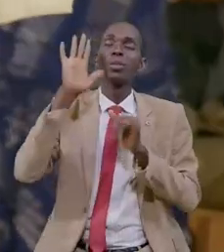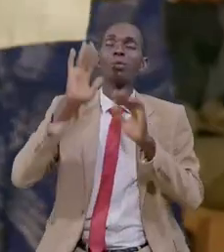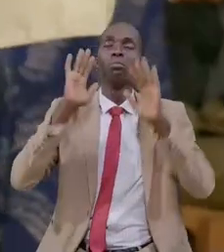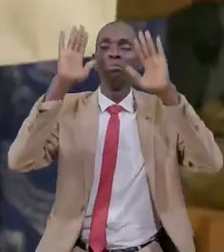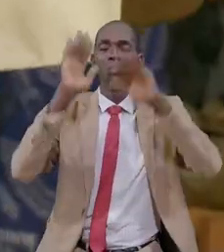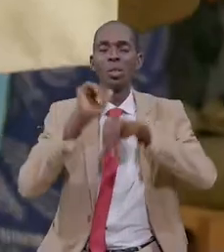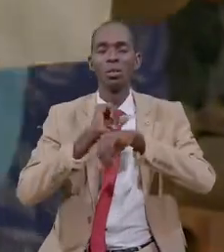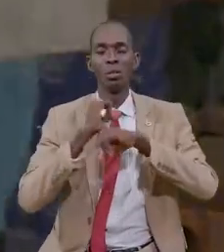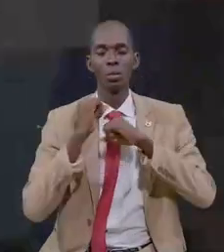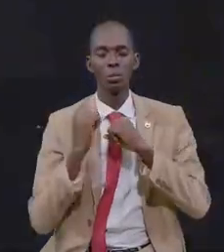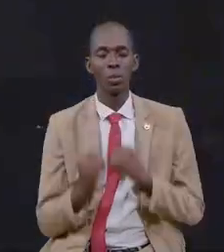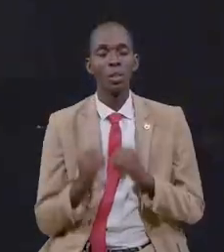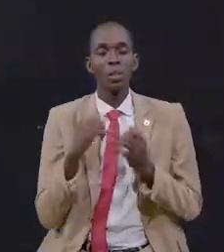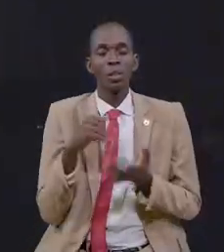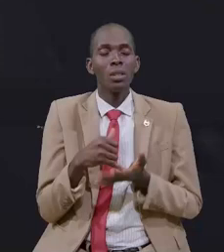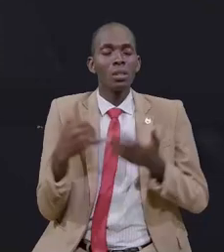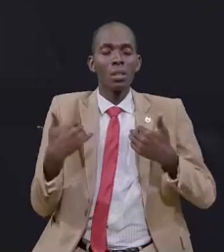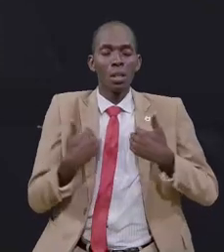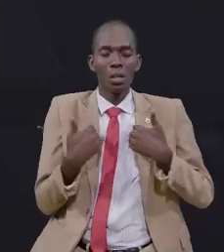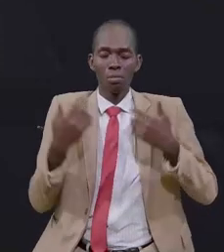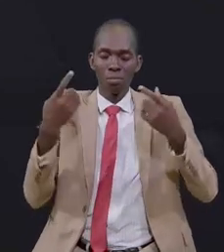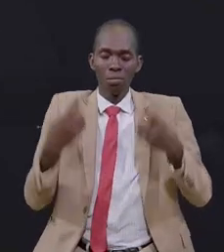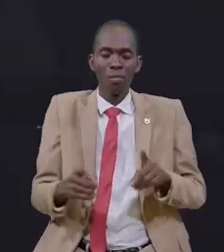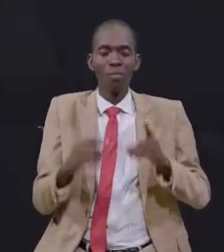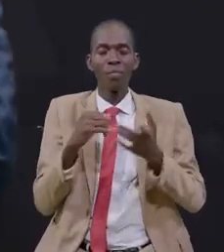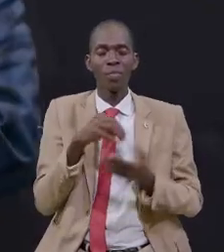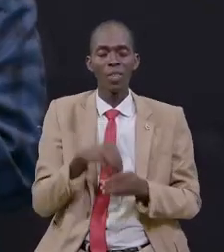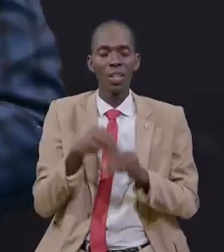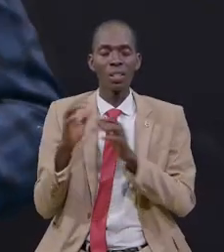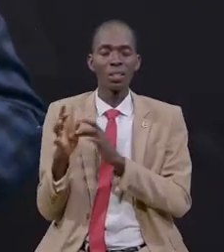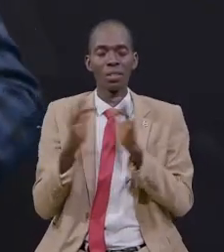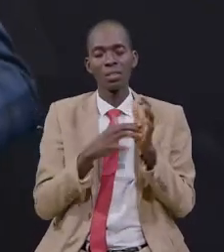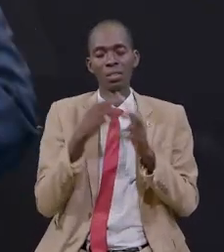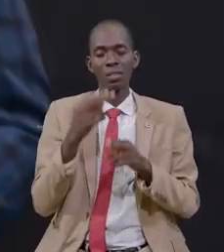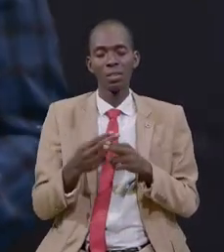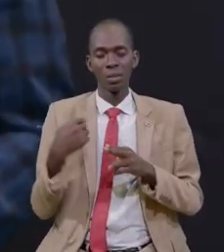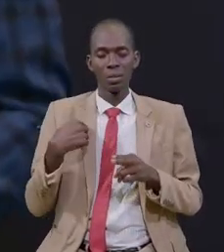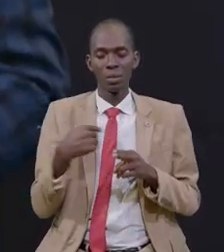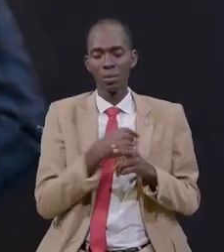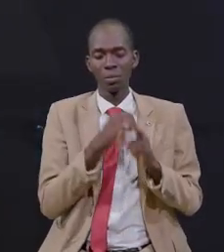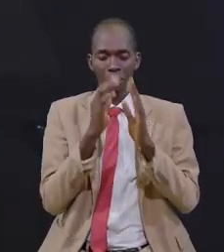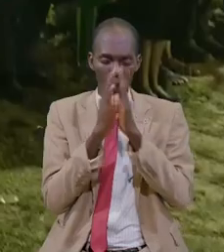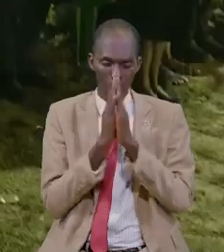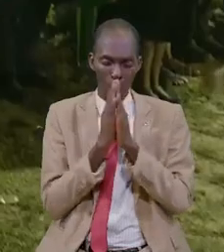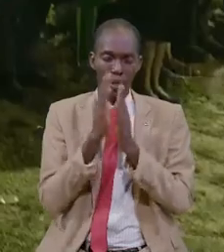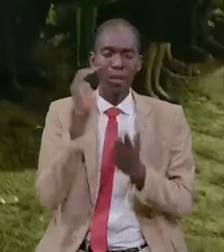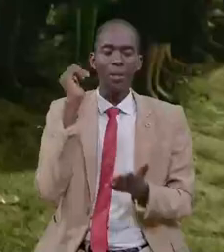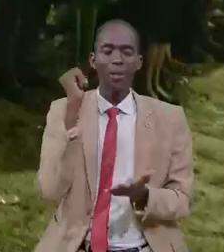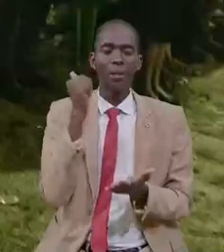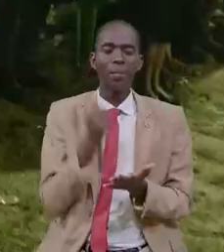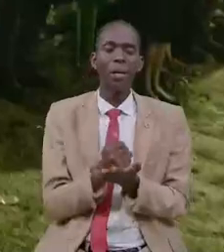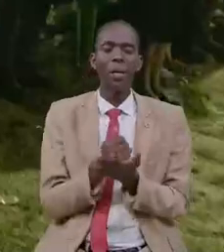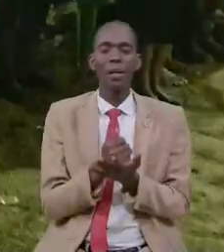ta puissance. C'est fait! Au nom de Jésus, nous prions!